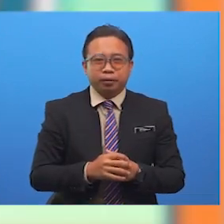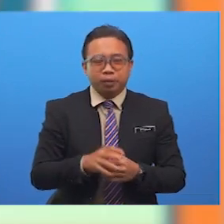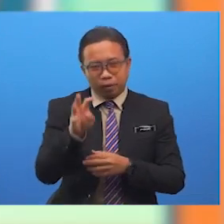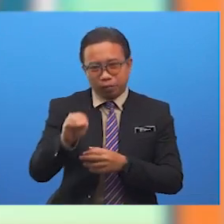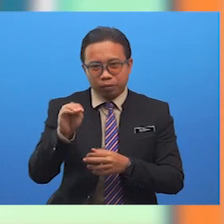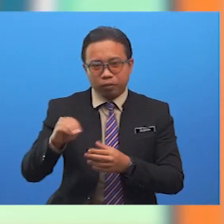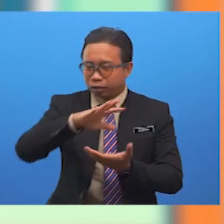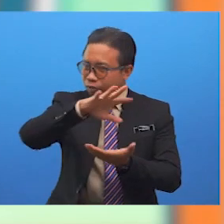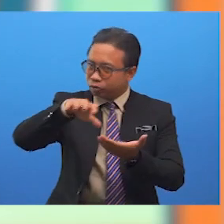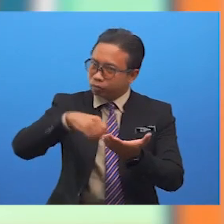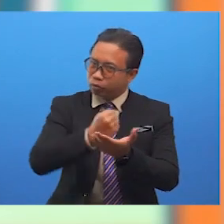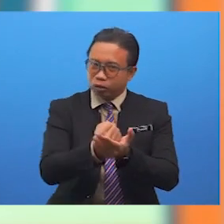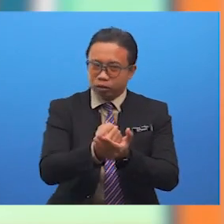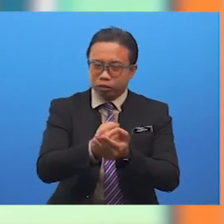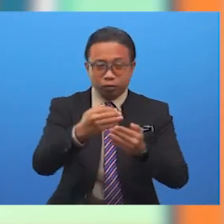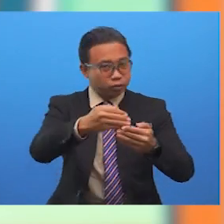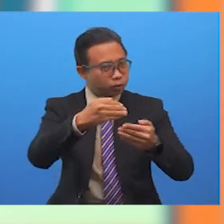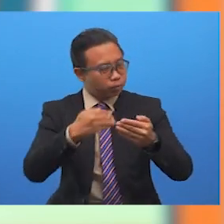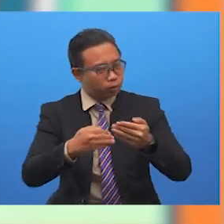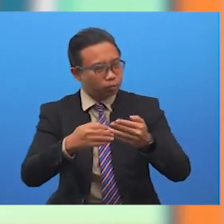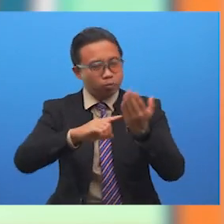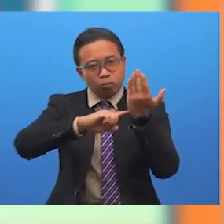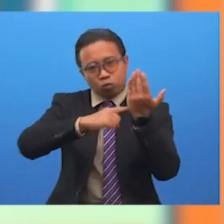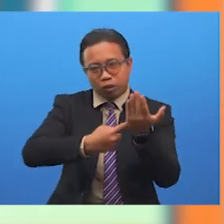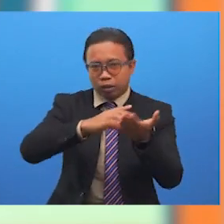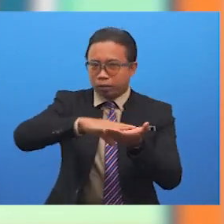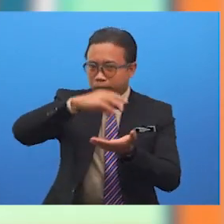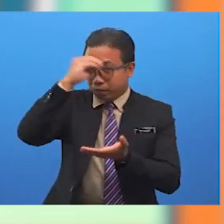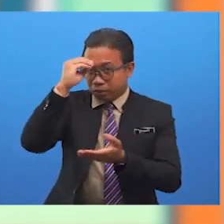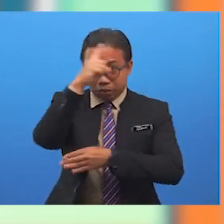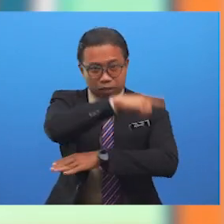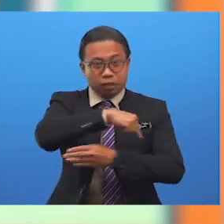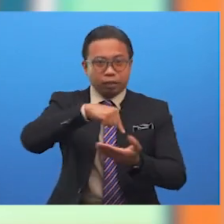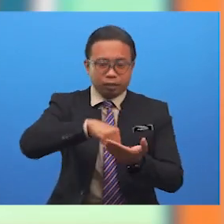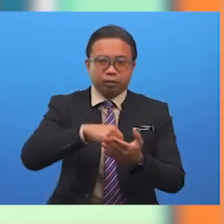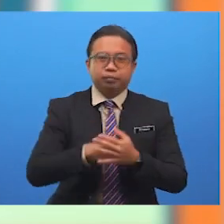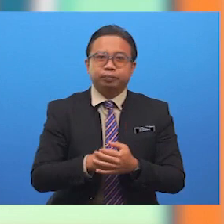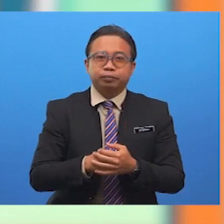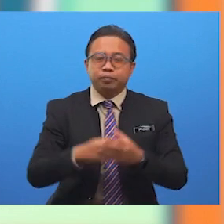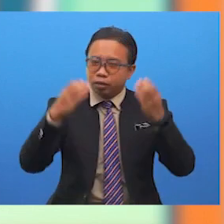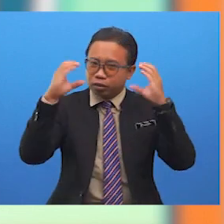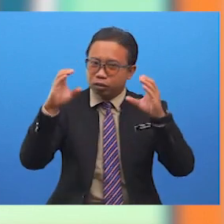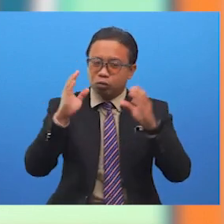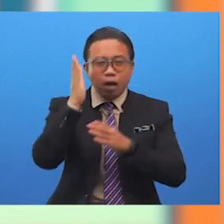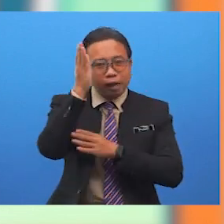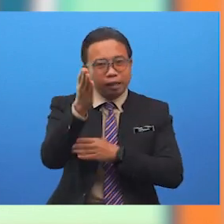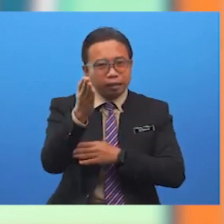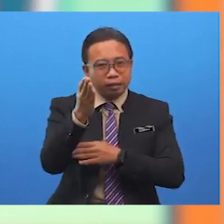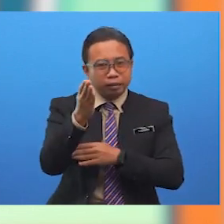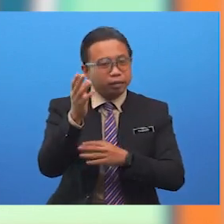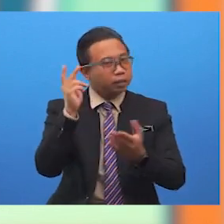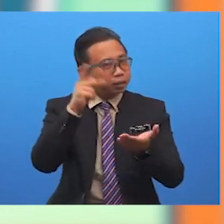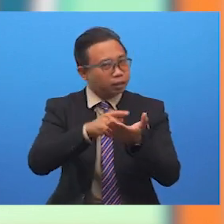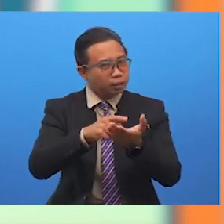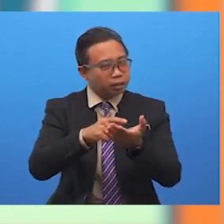murid-murid sekalian sebelum kita melekat pembelajaran pada hari ini Ciku akan perkenalkan